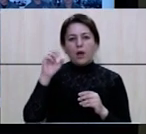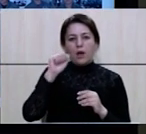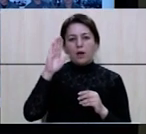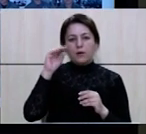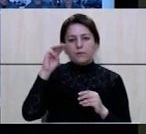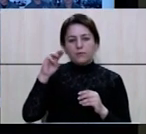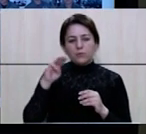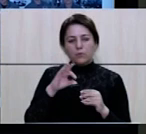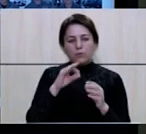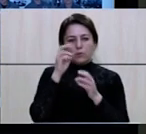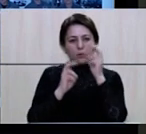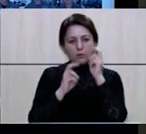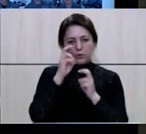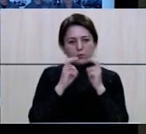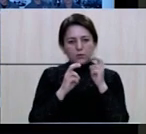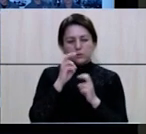solingan.